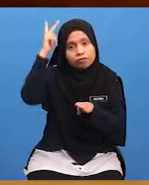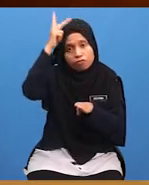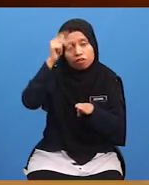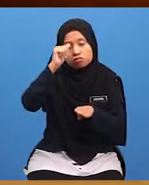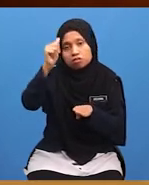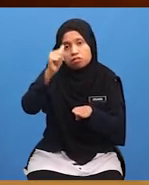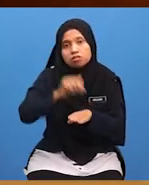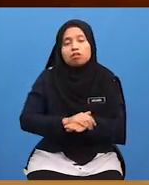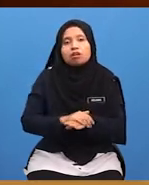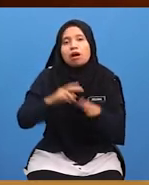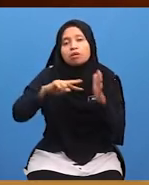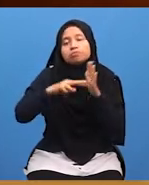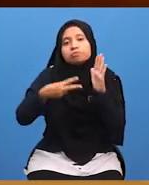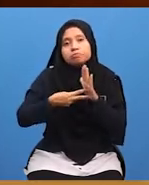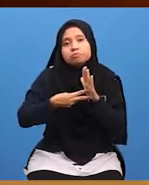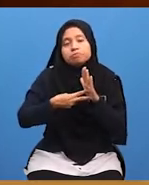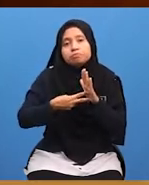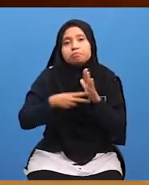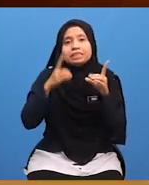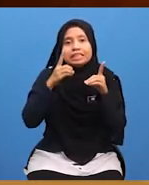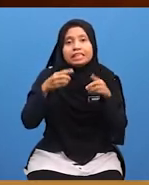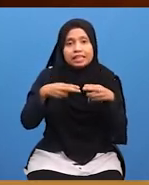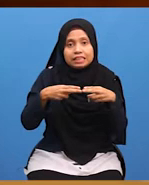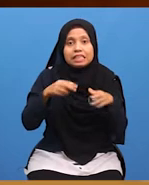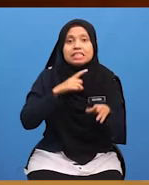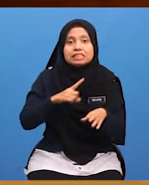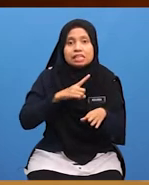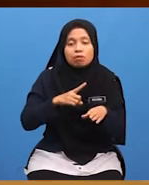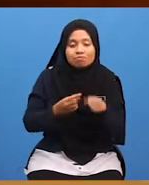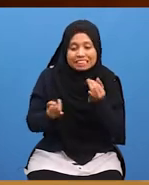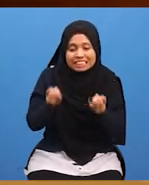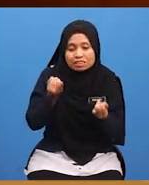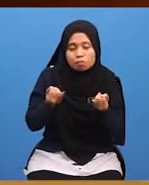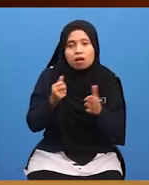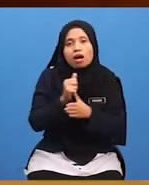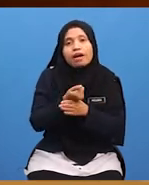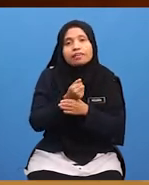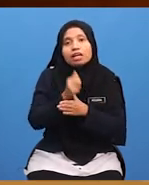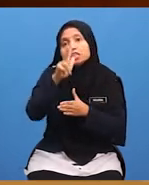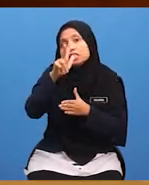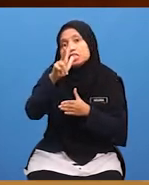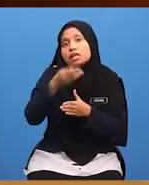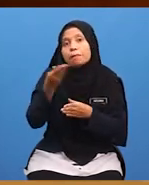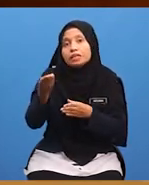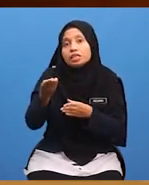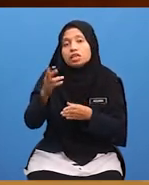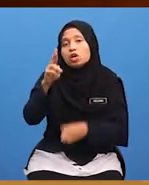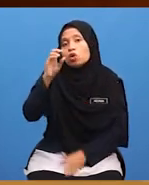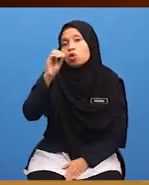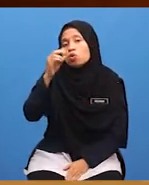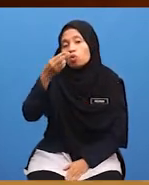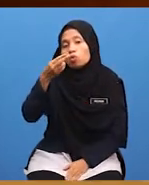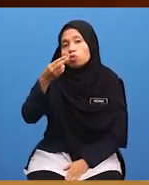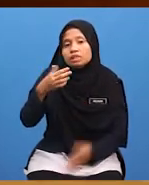Konsep pendidikan Islam pula ialah penekanan tentang keseimbangan antara tiga perkara iaitu roh, jasad dan juga